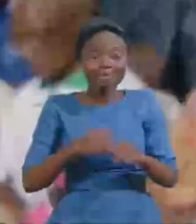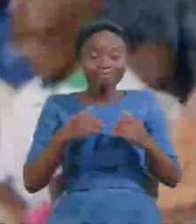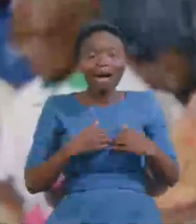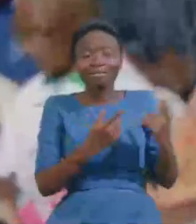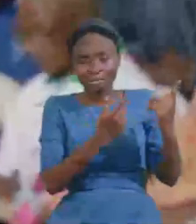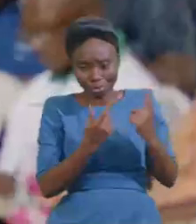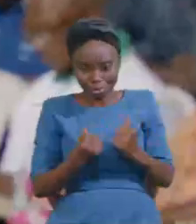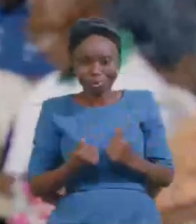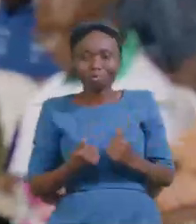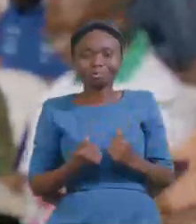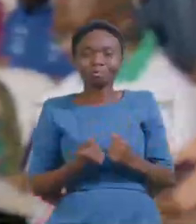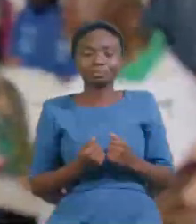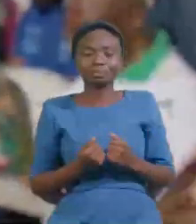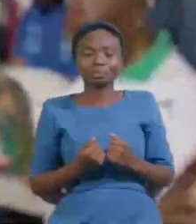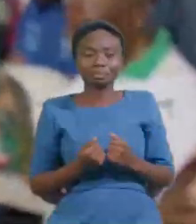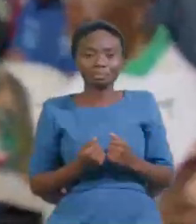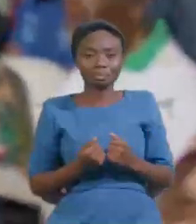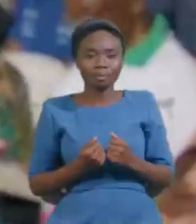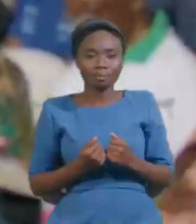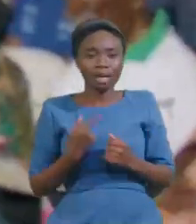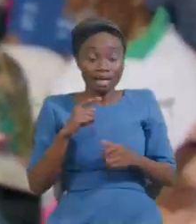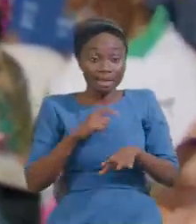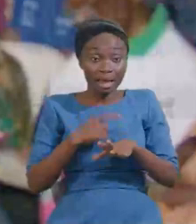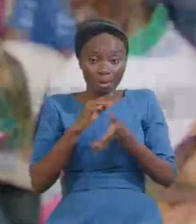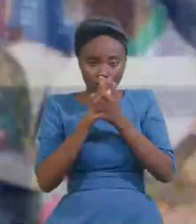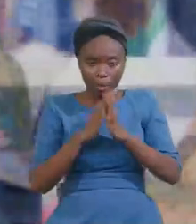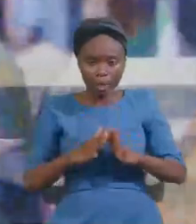Ton heure a sonné. Son heure a sonné.